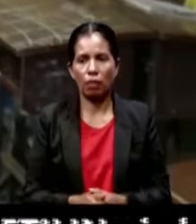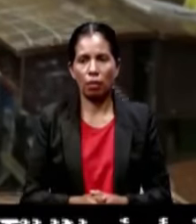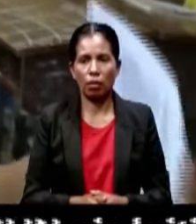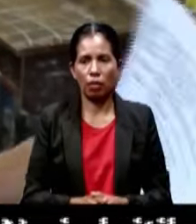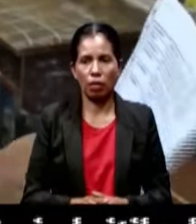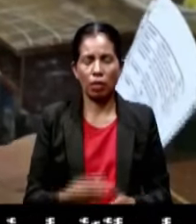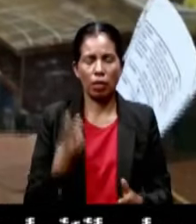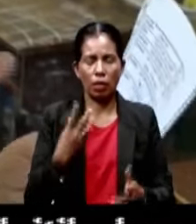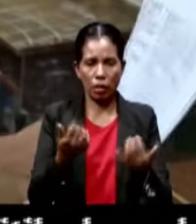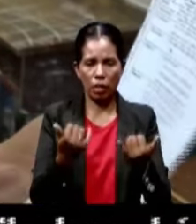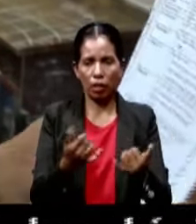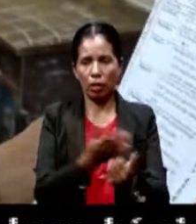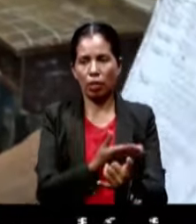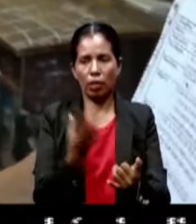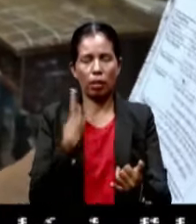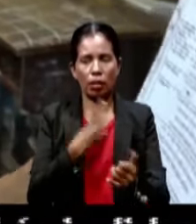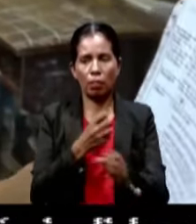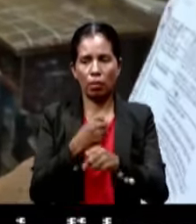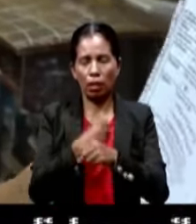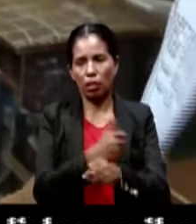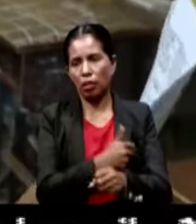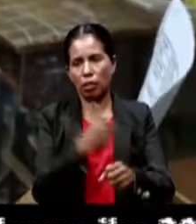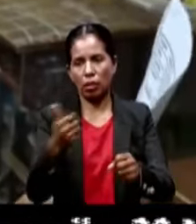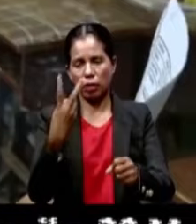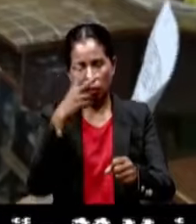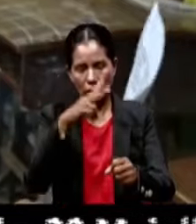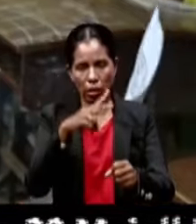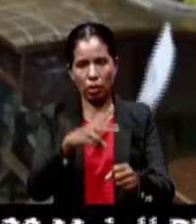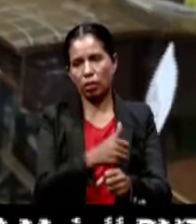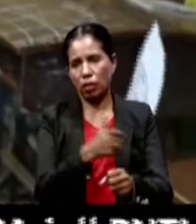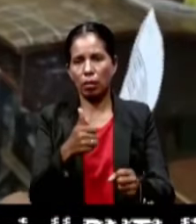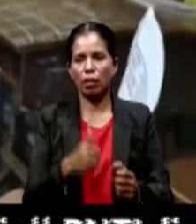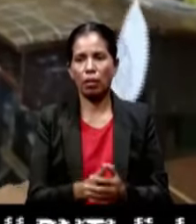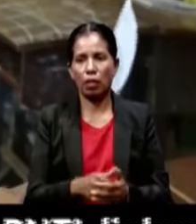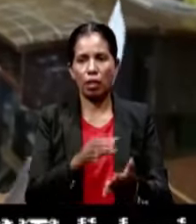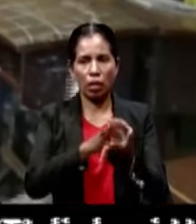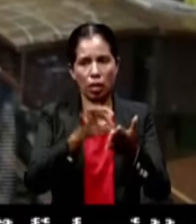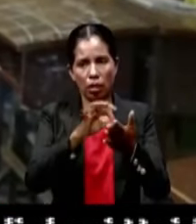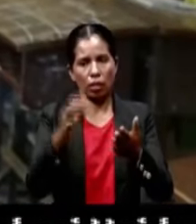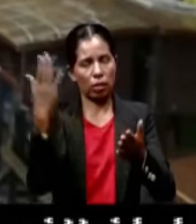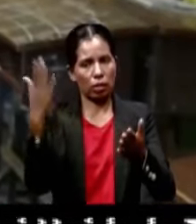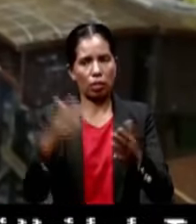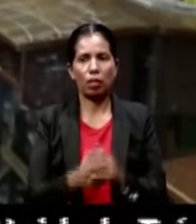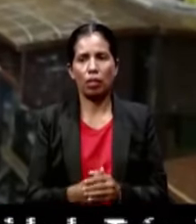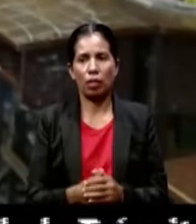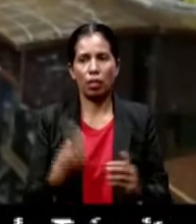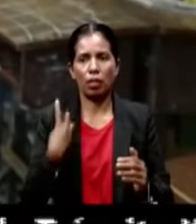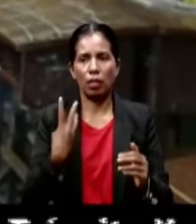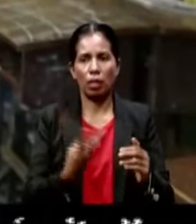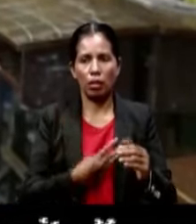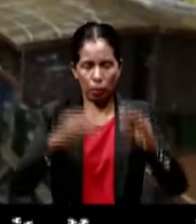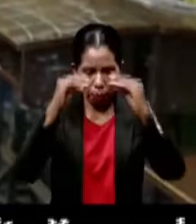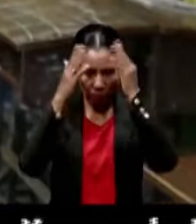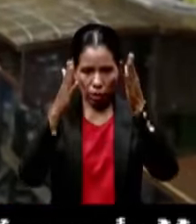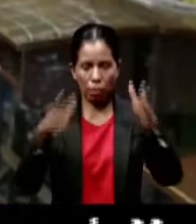Se ansa ihene mak am hal tu kalbat silu, sir mau observa mak am hal tu kalbat silu, hakir kalbat silu ke kuadro, ne ami manuri ne